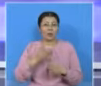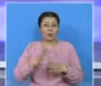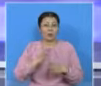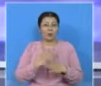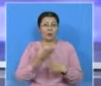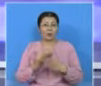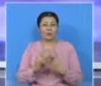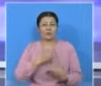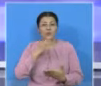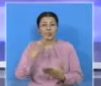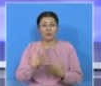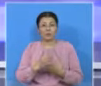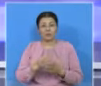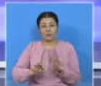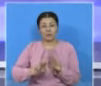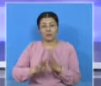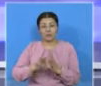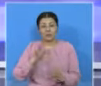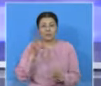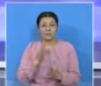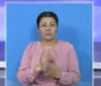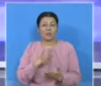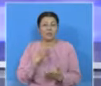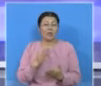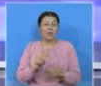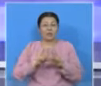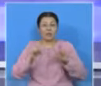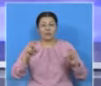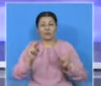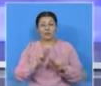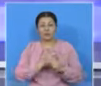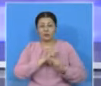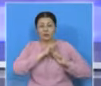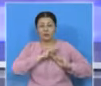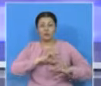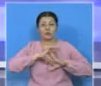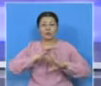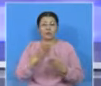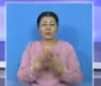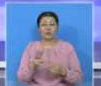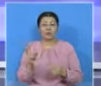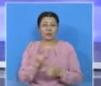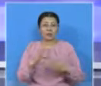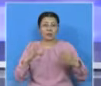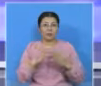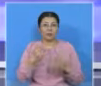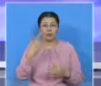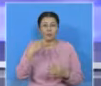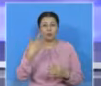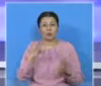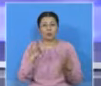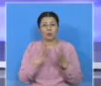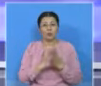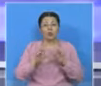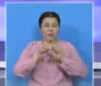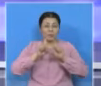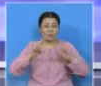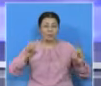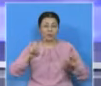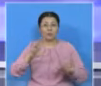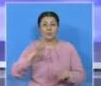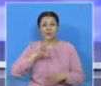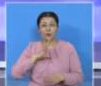Бүгінде мердігерлер анықталып, өз жауапкершілігіне алған нысандарға жұмыс жүргізіп жатыр. Біздің түсірілім топ нөмірі 39-шы жалпы білім беретін мектепке